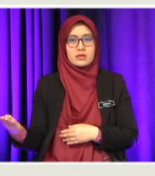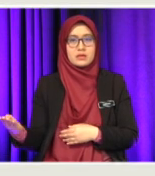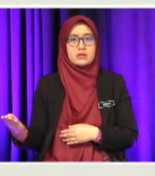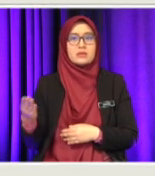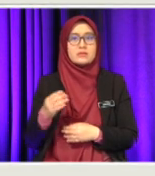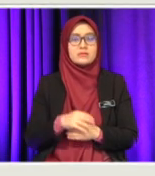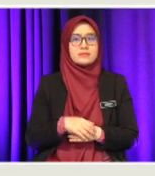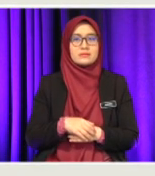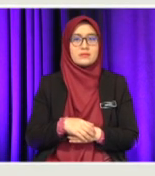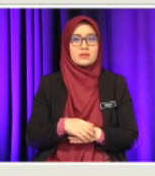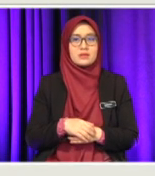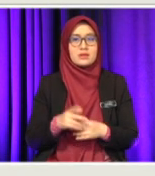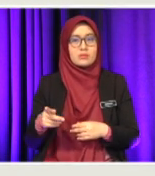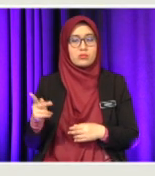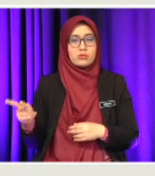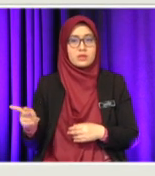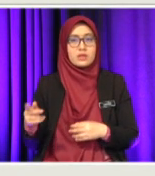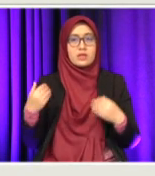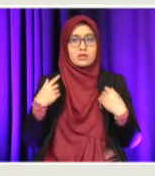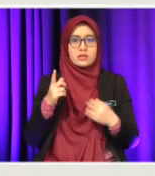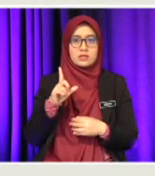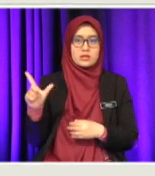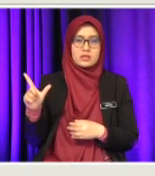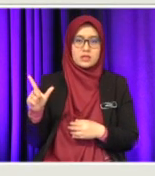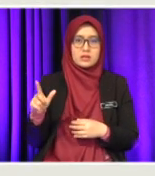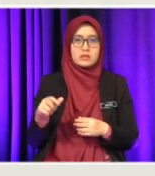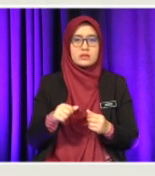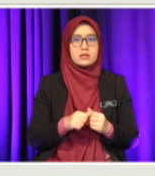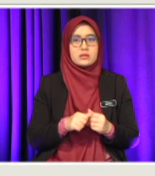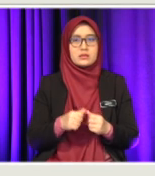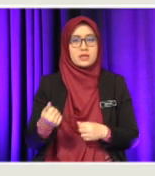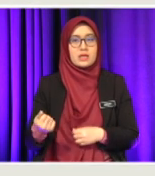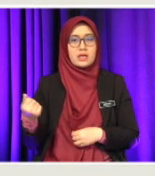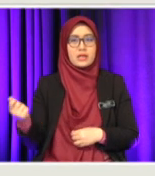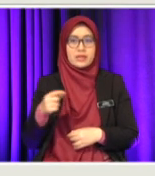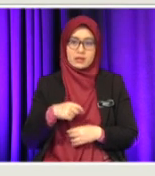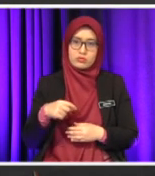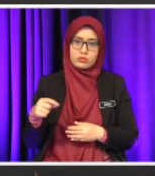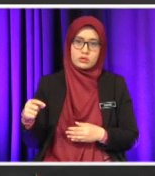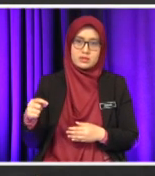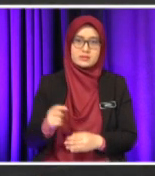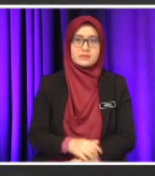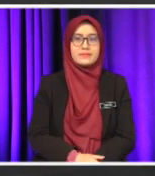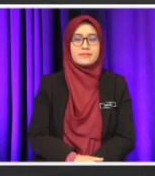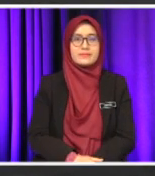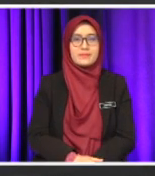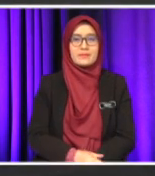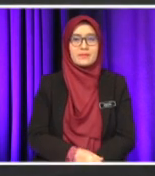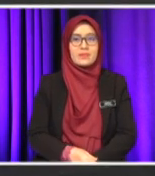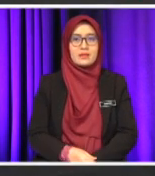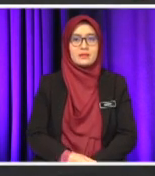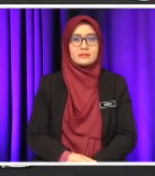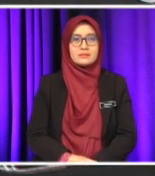ialah bekas alat tulis yang diperbuat daripada bahan kita smule Oke jadi saya nak coba aku malah mungkin